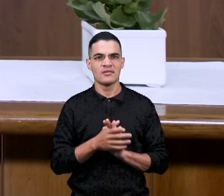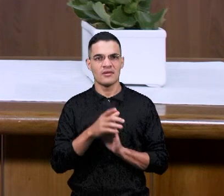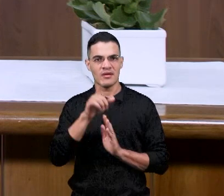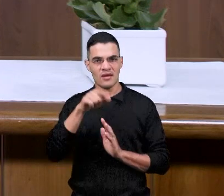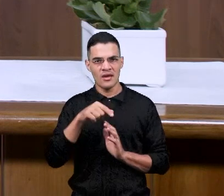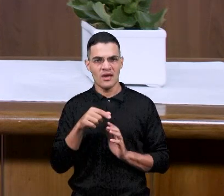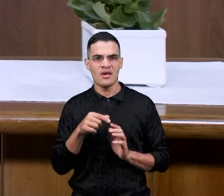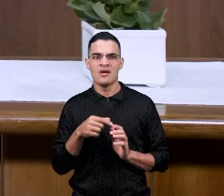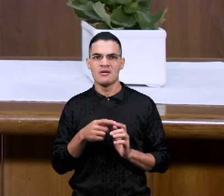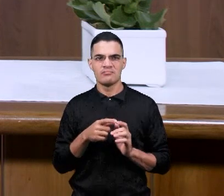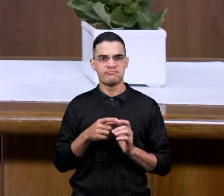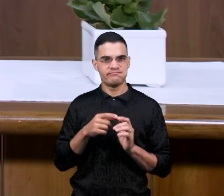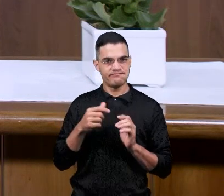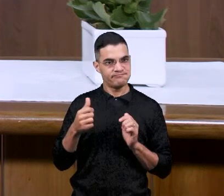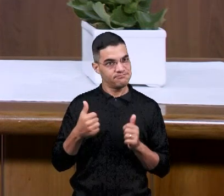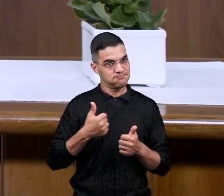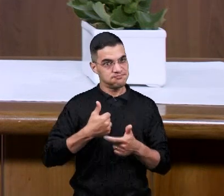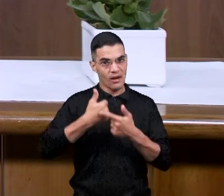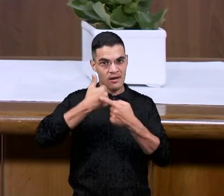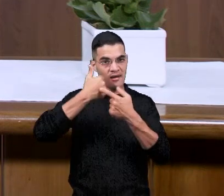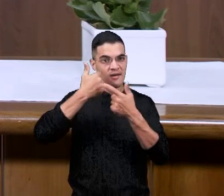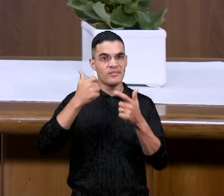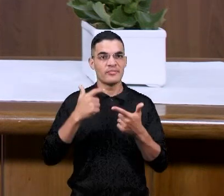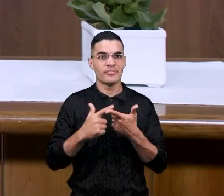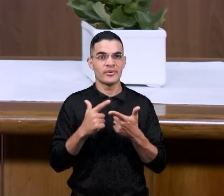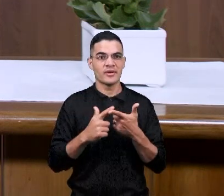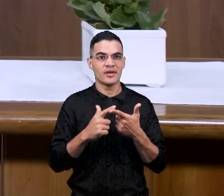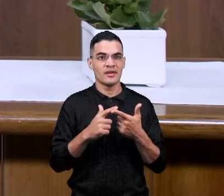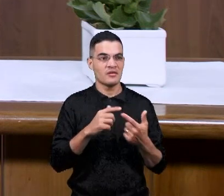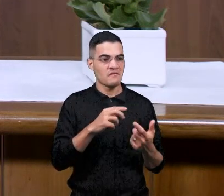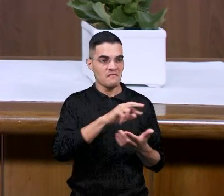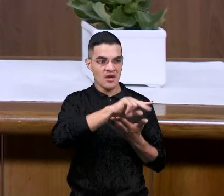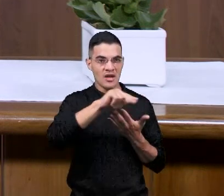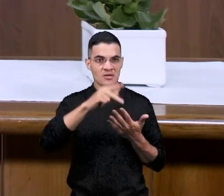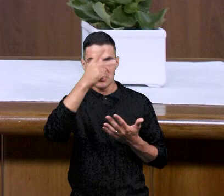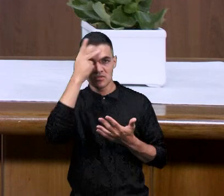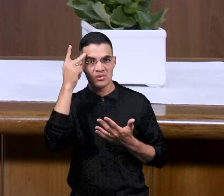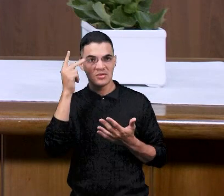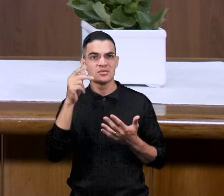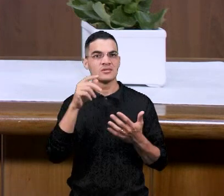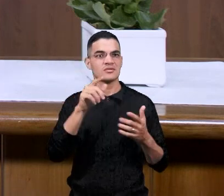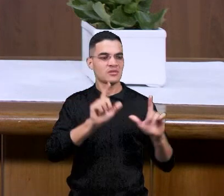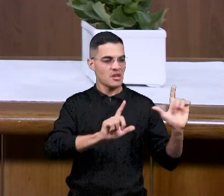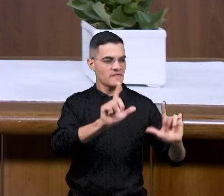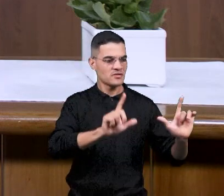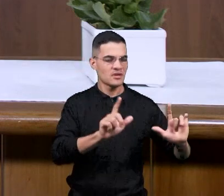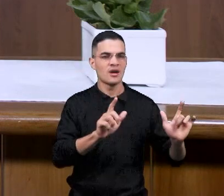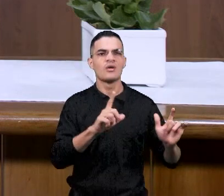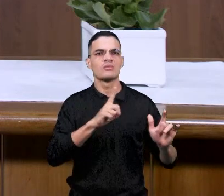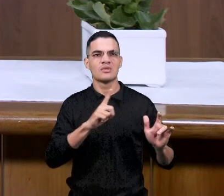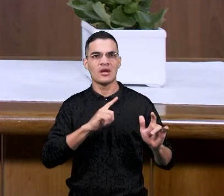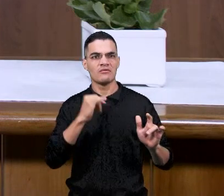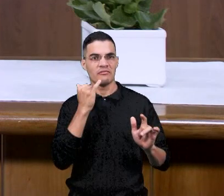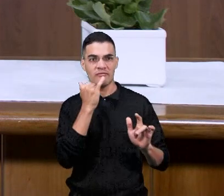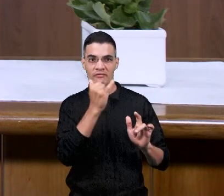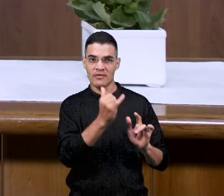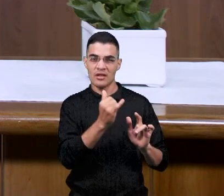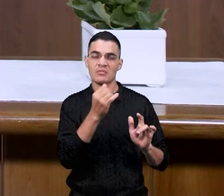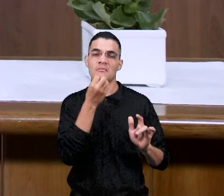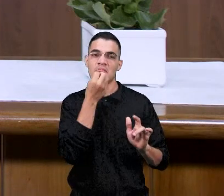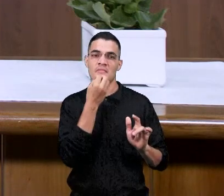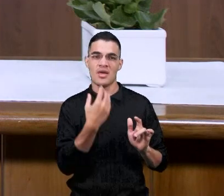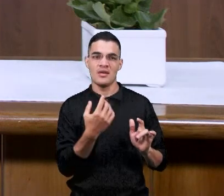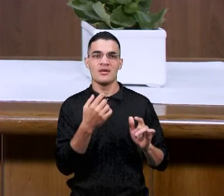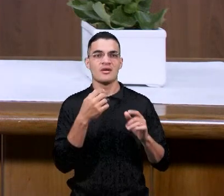la programmation annonçant l'évangile. C'est une programmation qui est en train de recevoir des commentaires très positifs. C'est